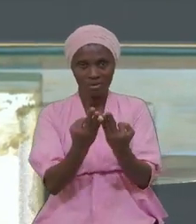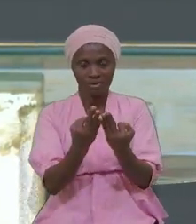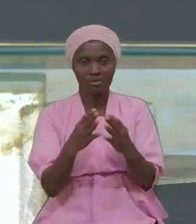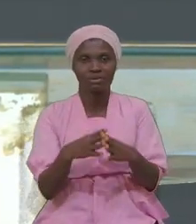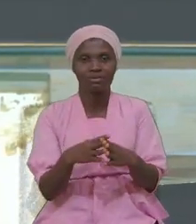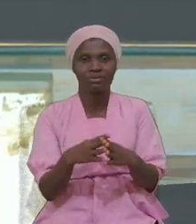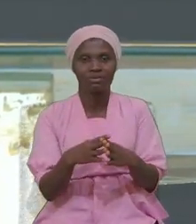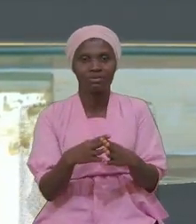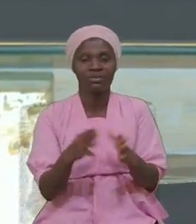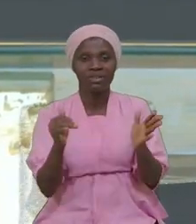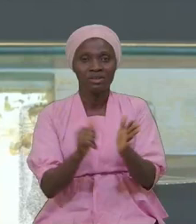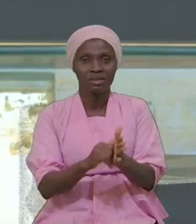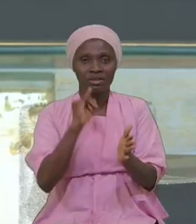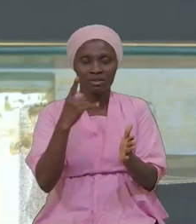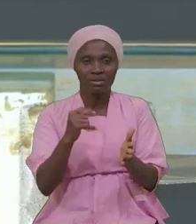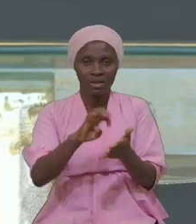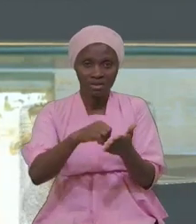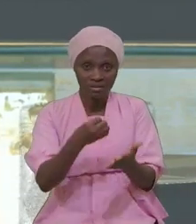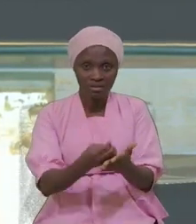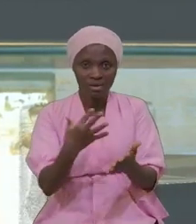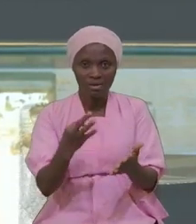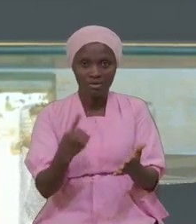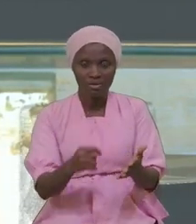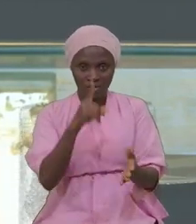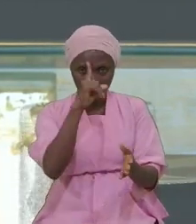Dieu. C'est l'évidence de la foi.